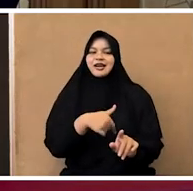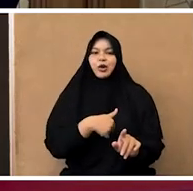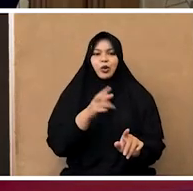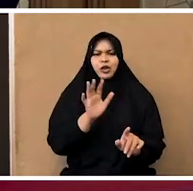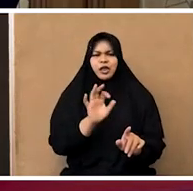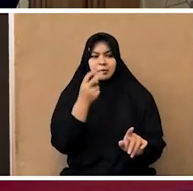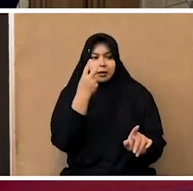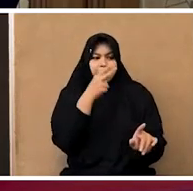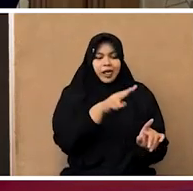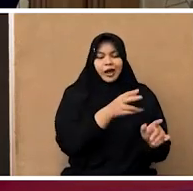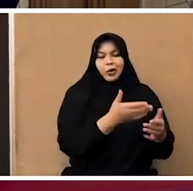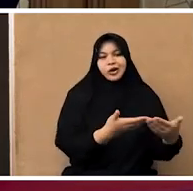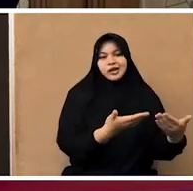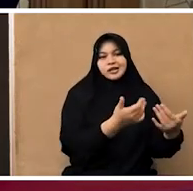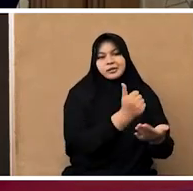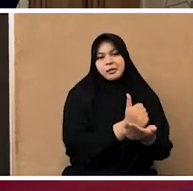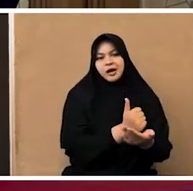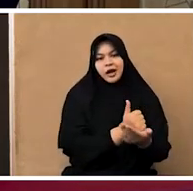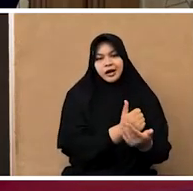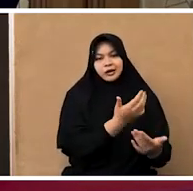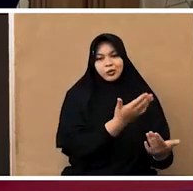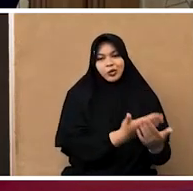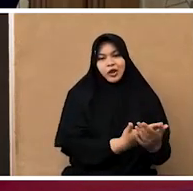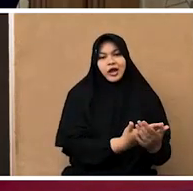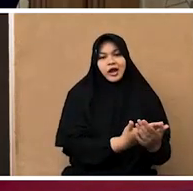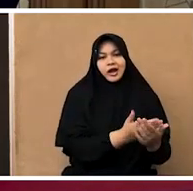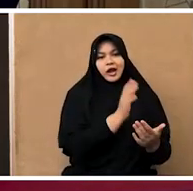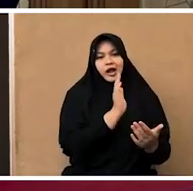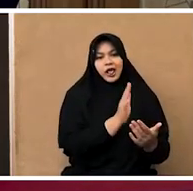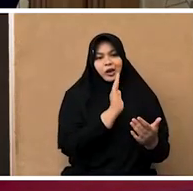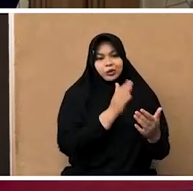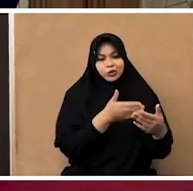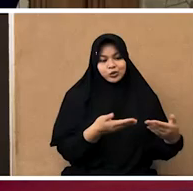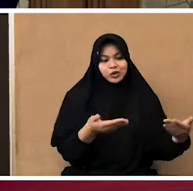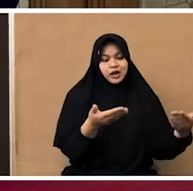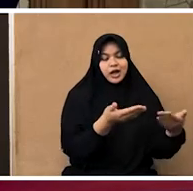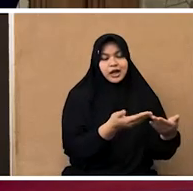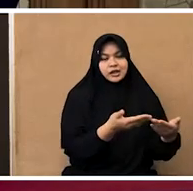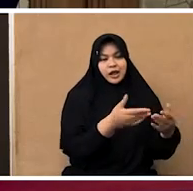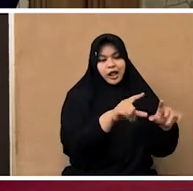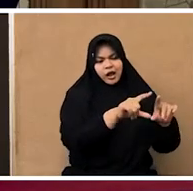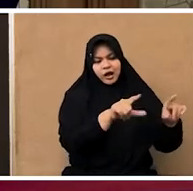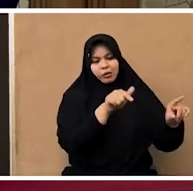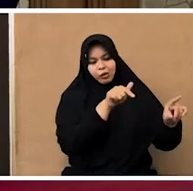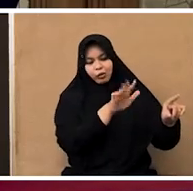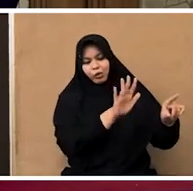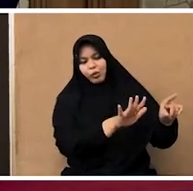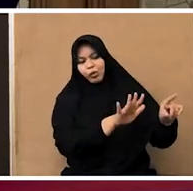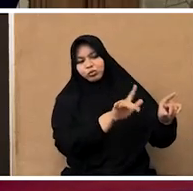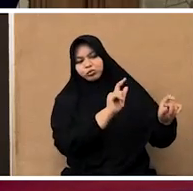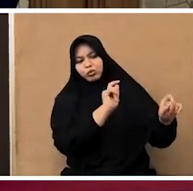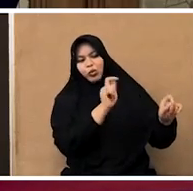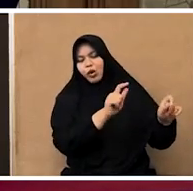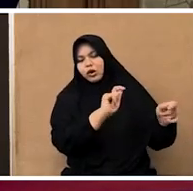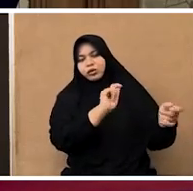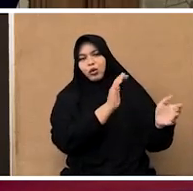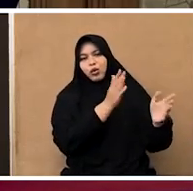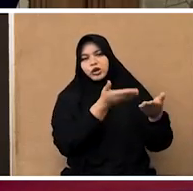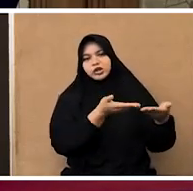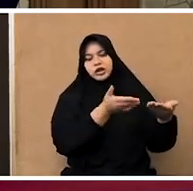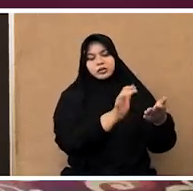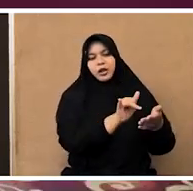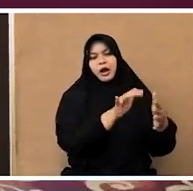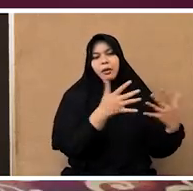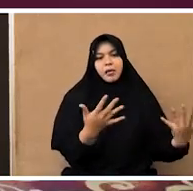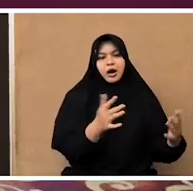melihat kondisi sebenarnya dibuktikan gitu ngelihat kondisi labelnya saja sudah bisa di-judge kondisinya seperti apa